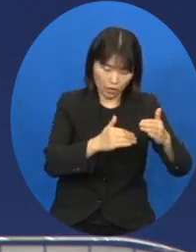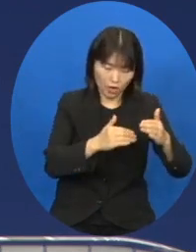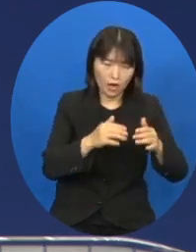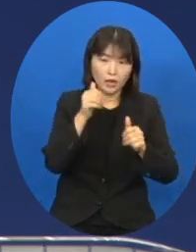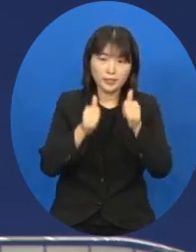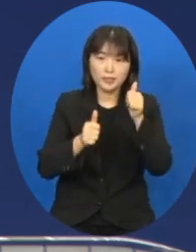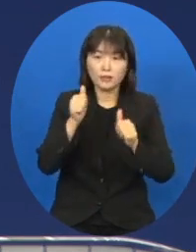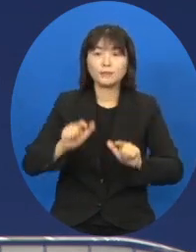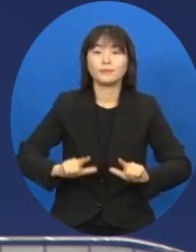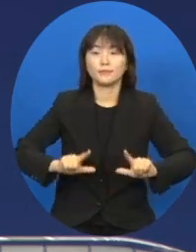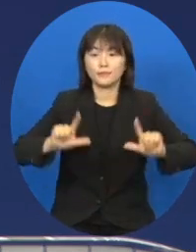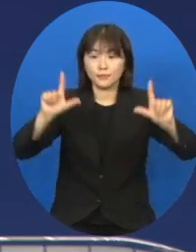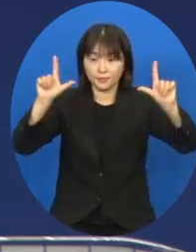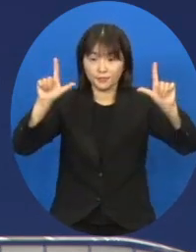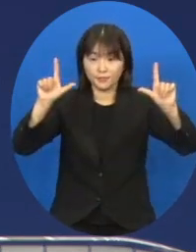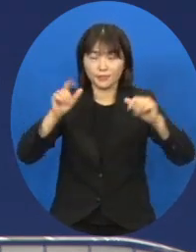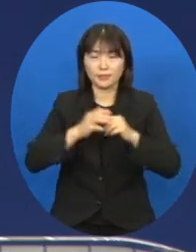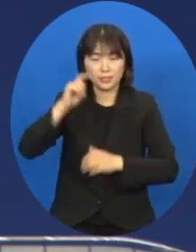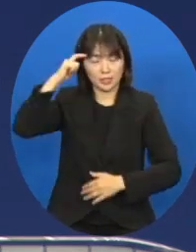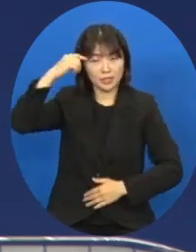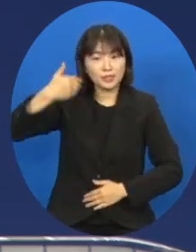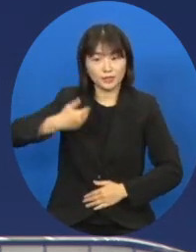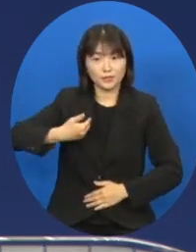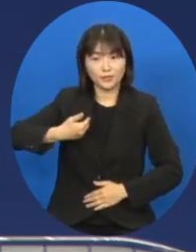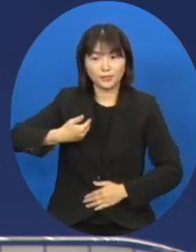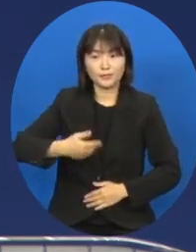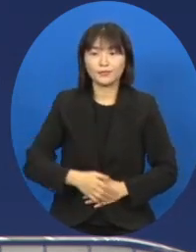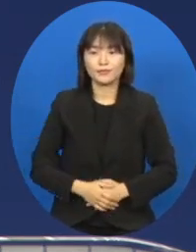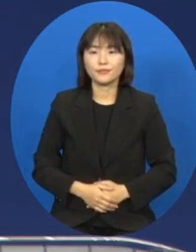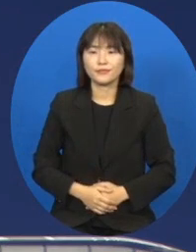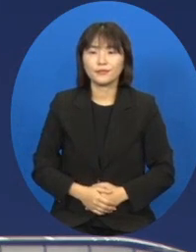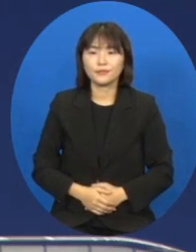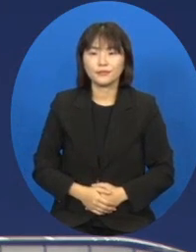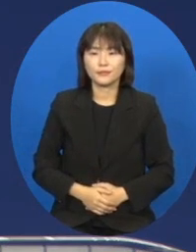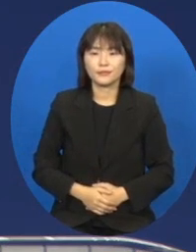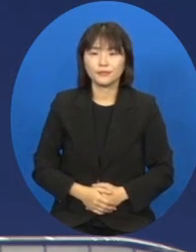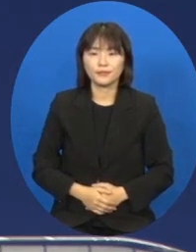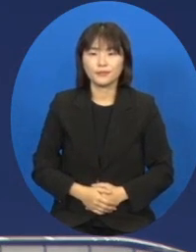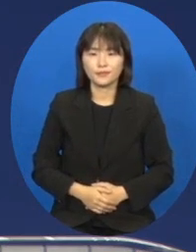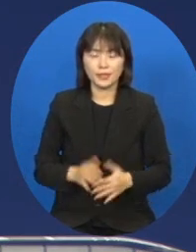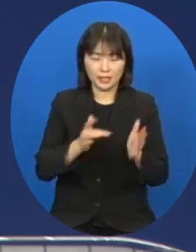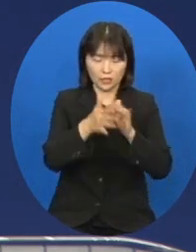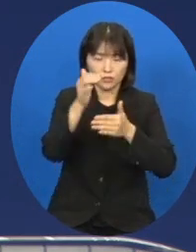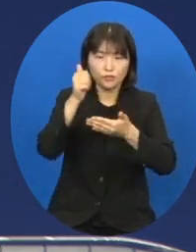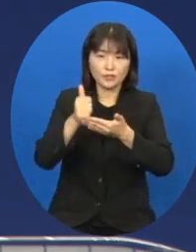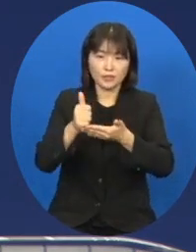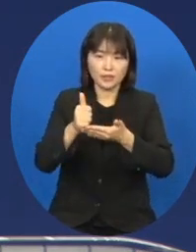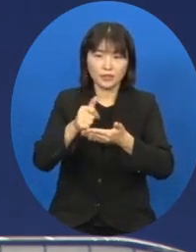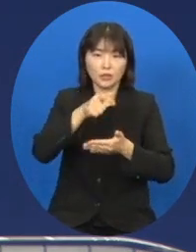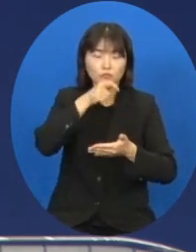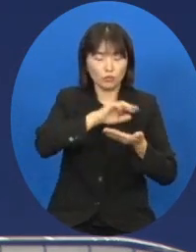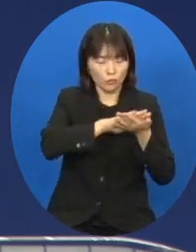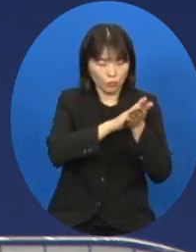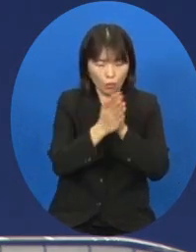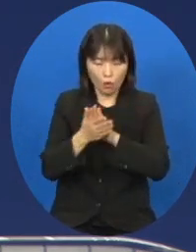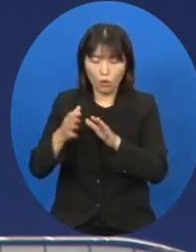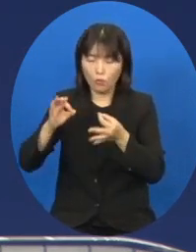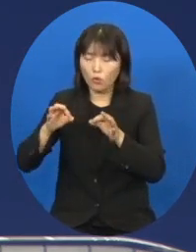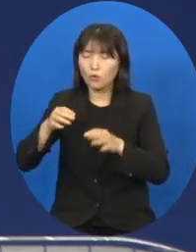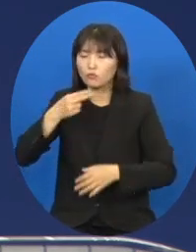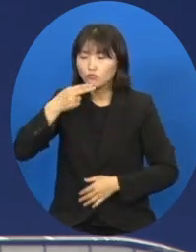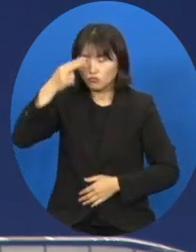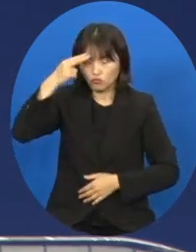시험 보는 날 질문이 하나 주어졌는데, 예수님께서 물을 포도주로 만드신